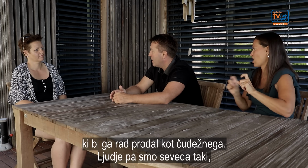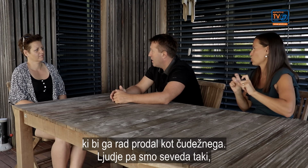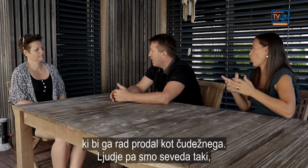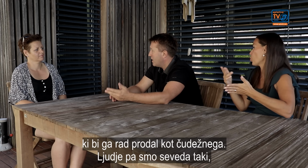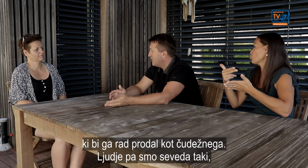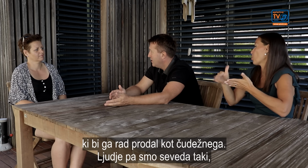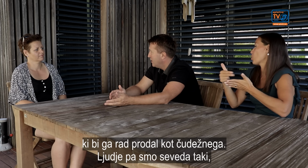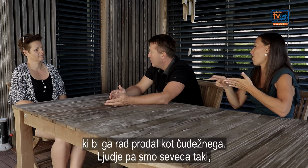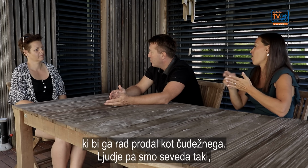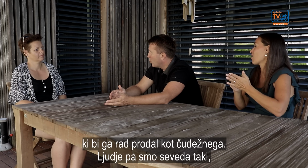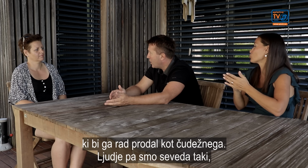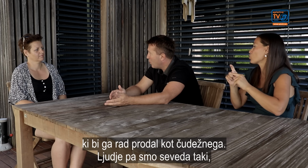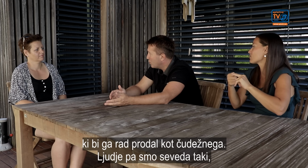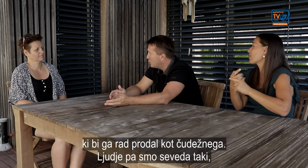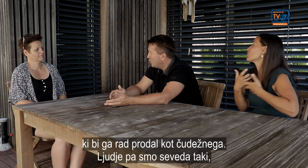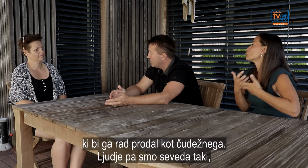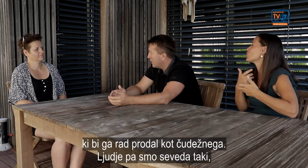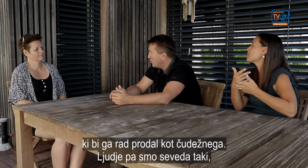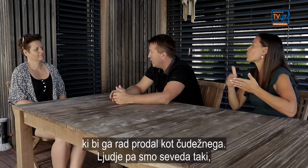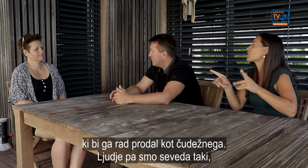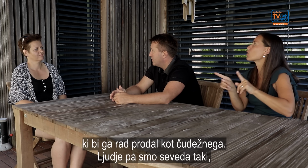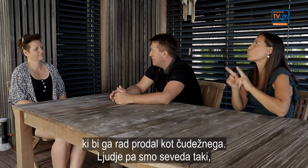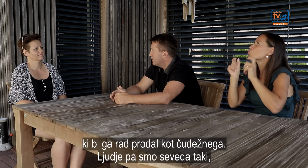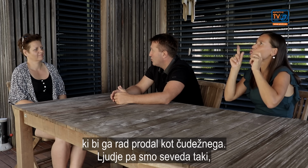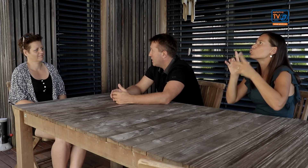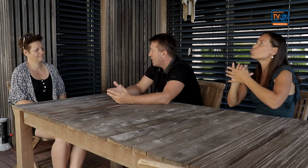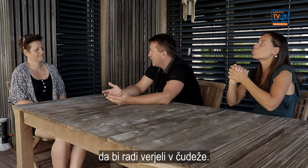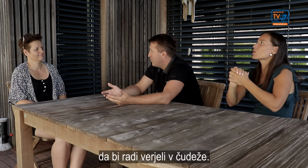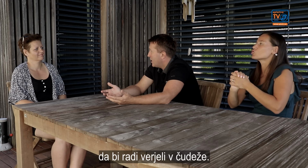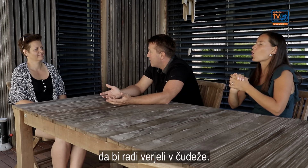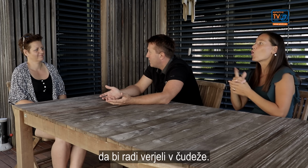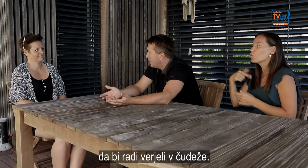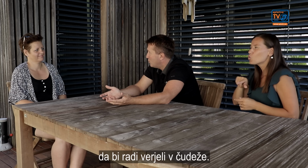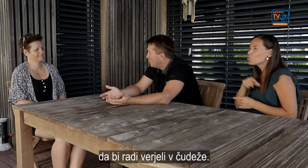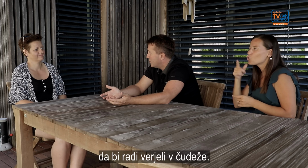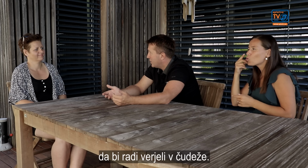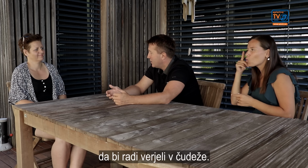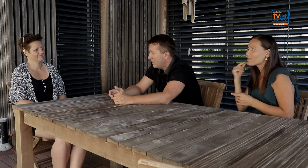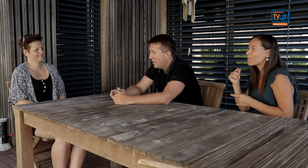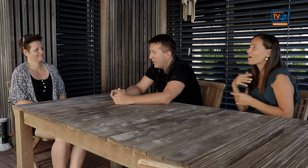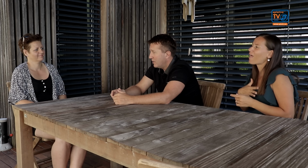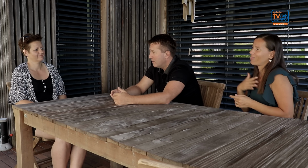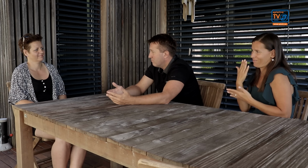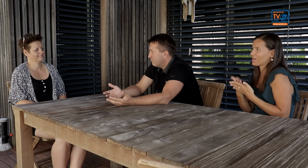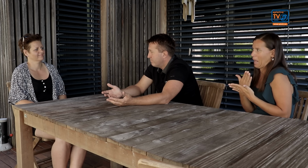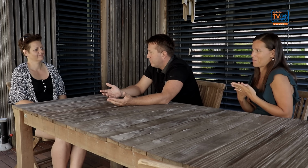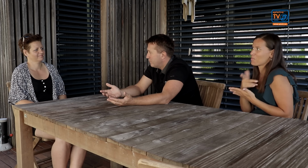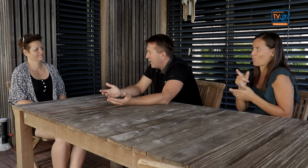ki bi ga rad prodal kot čudežnega. Ljudje pa seveda smo taki, da bi radi verjeli v čudeže. In